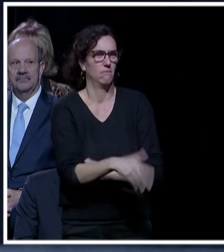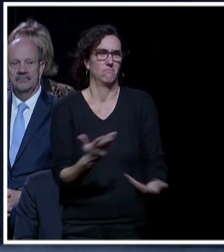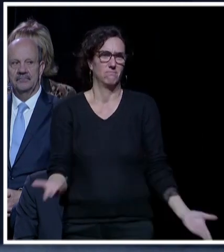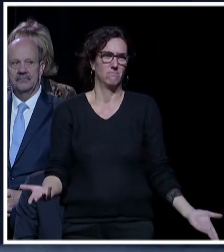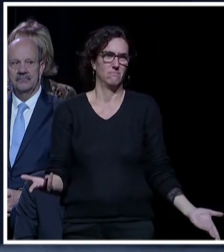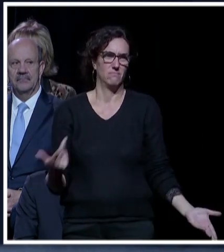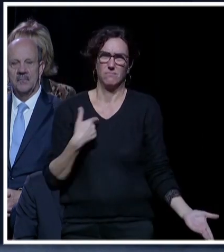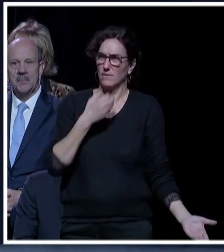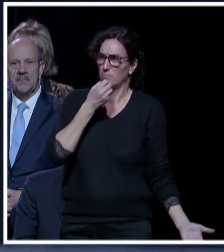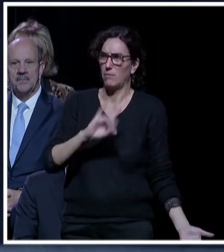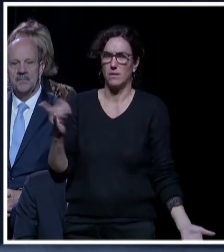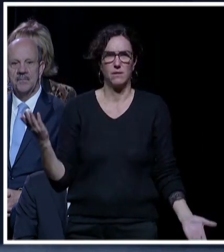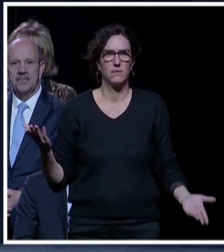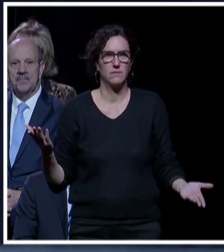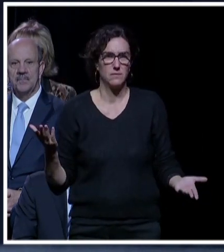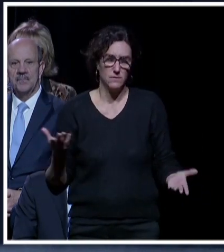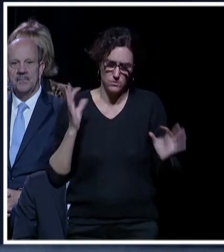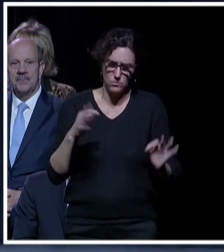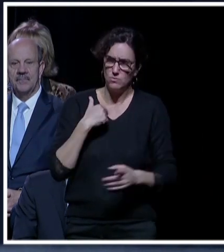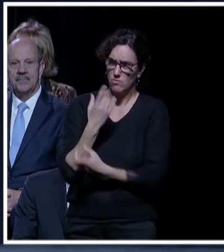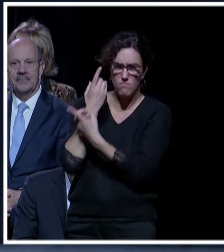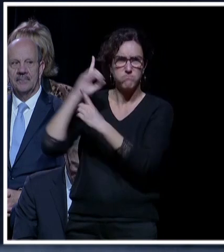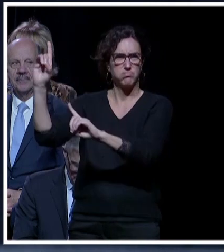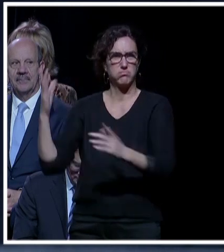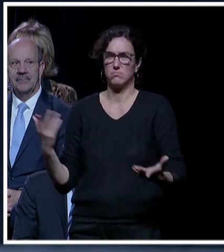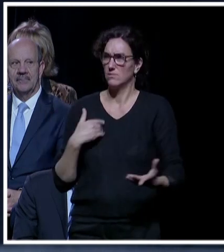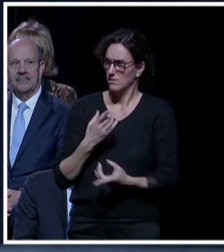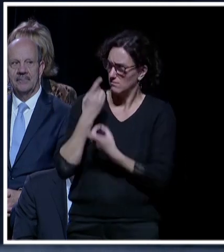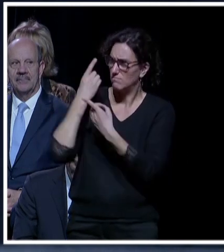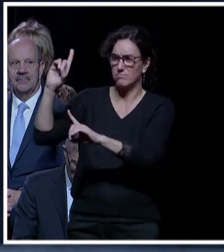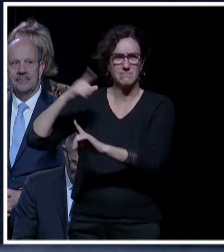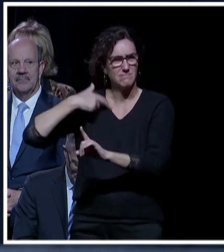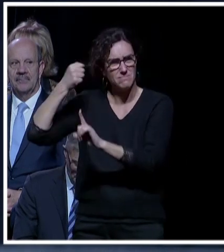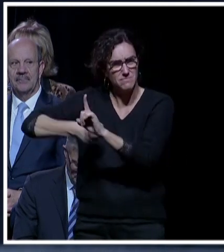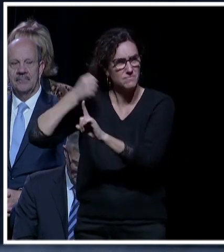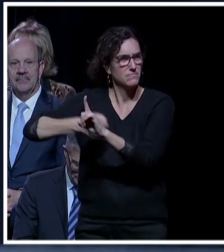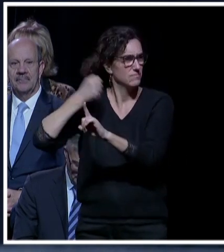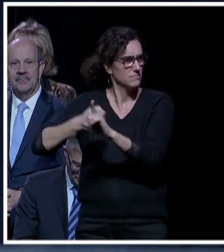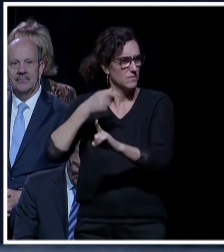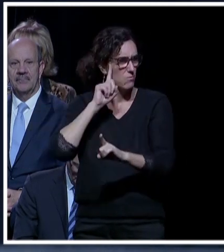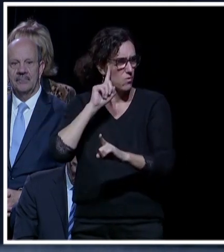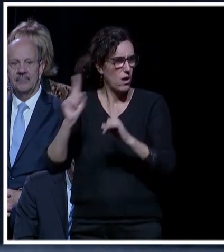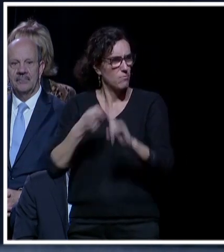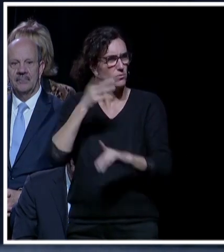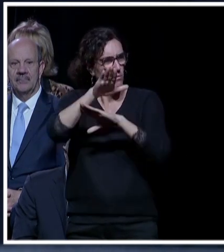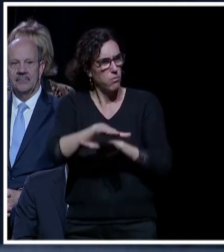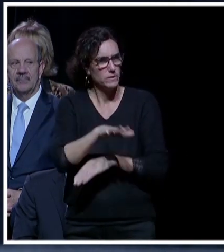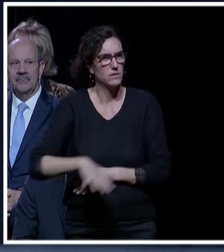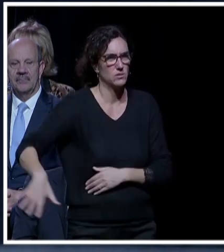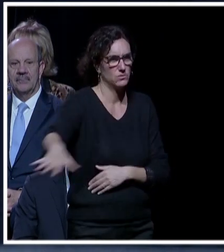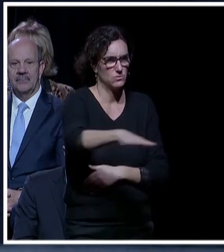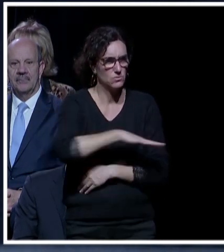notre territoire contre ces risques avec un maître mot, nous battre encore et toujours pour obtenir des